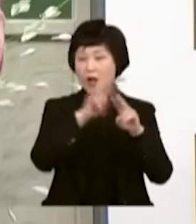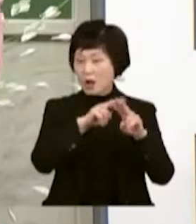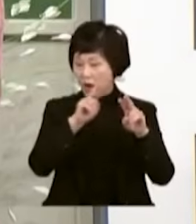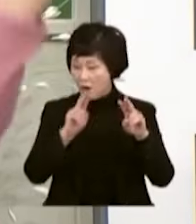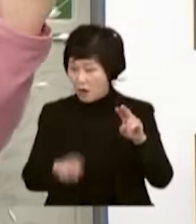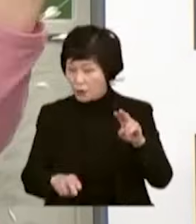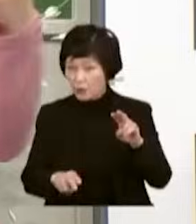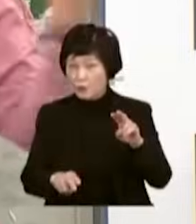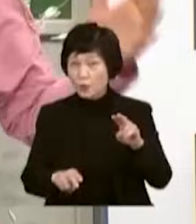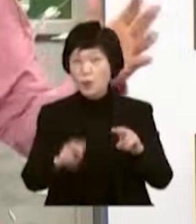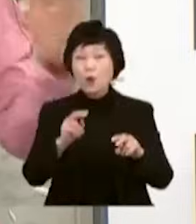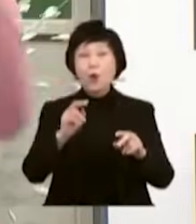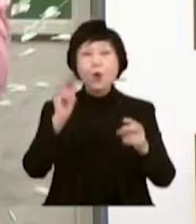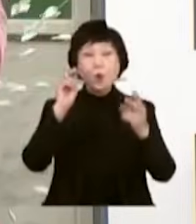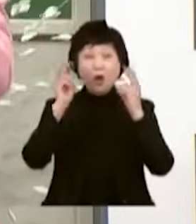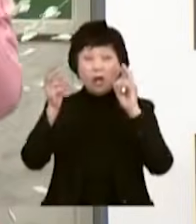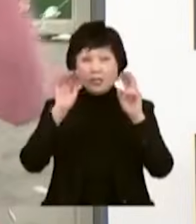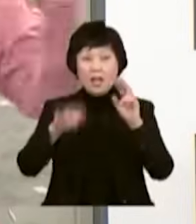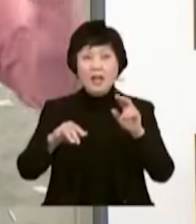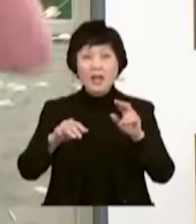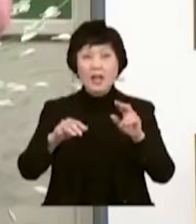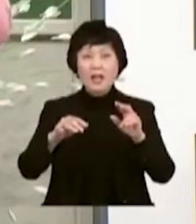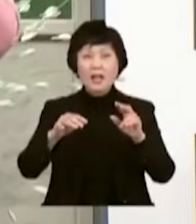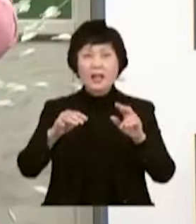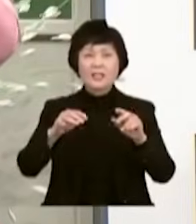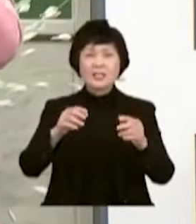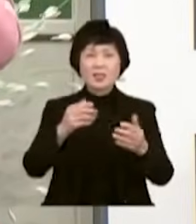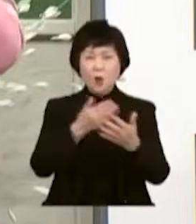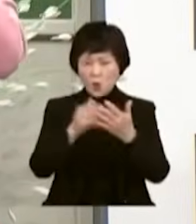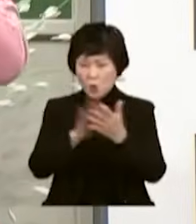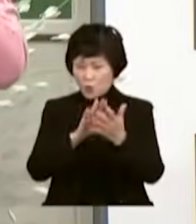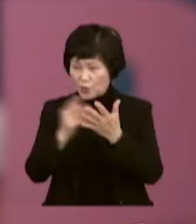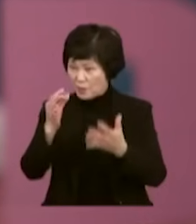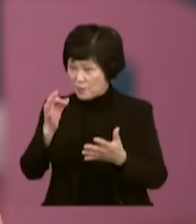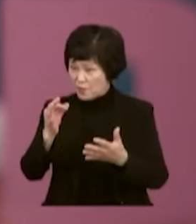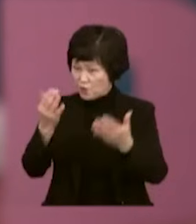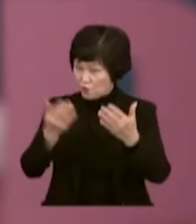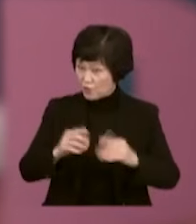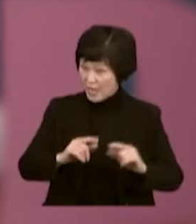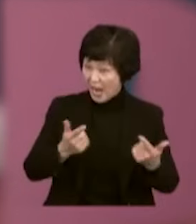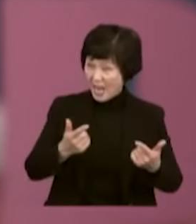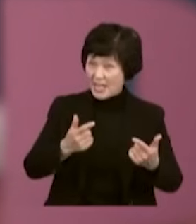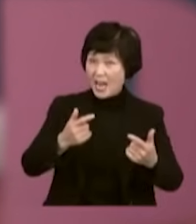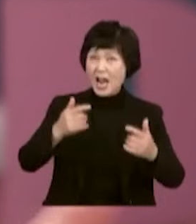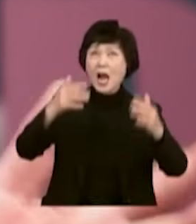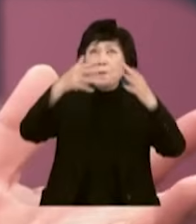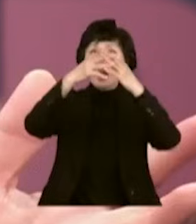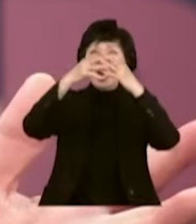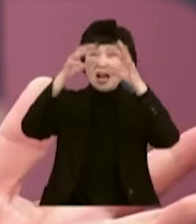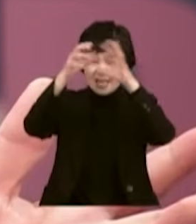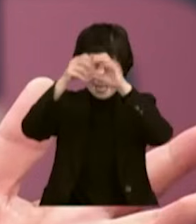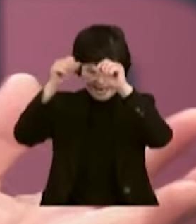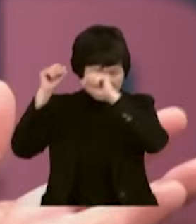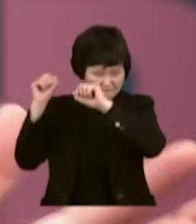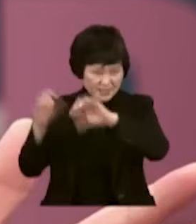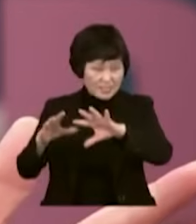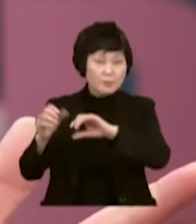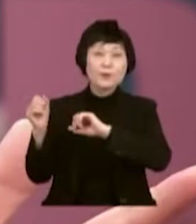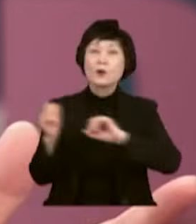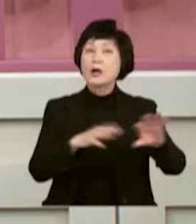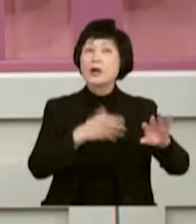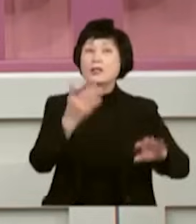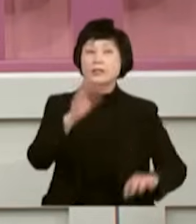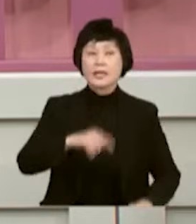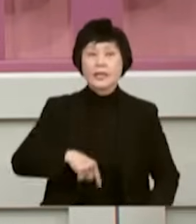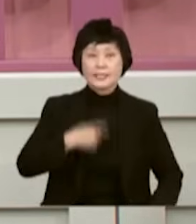본인이 회사를 나와서 자기 돈으로 성전 건축을 하고 어렵지. 이제 막 회사가 성장하잖아요. 네. 성장하는 가장